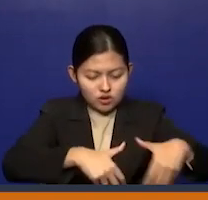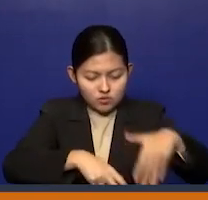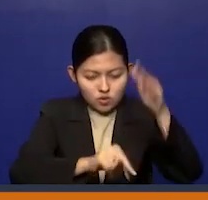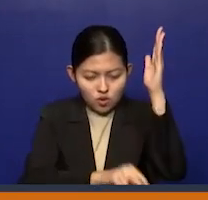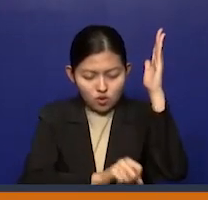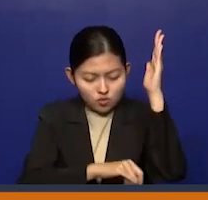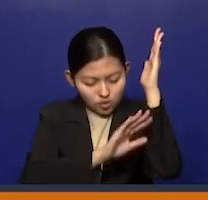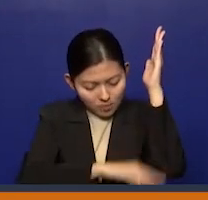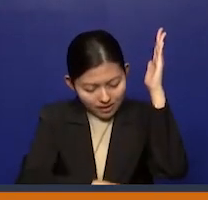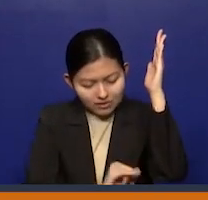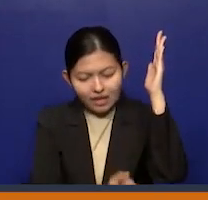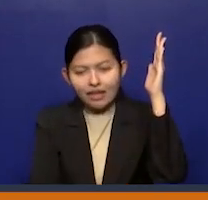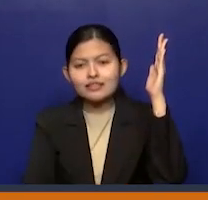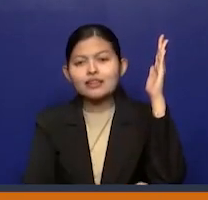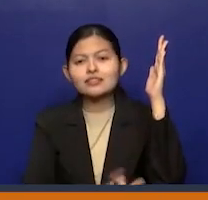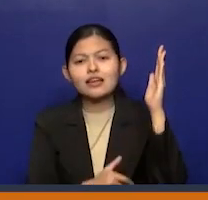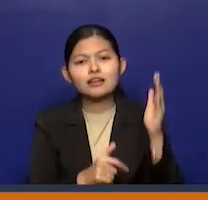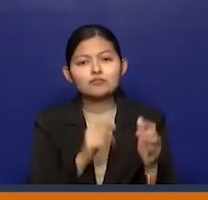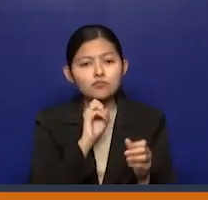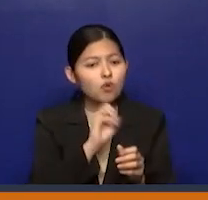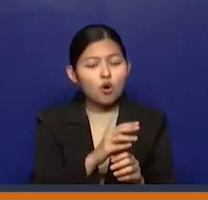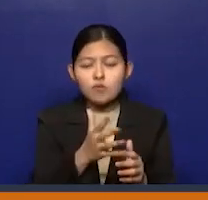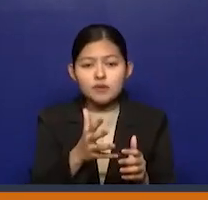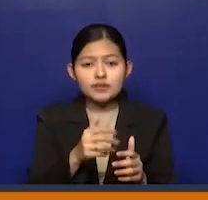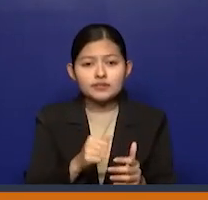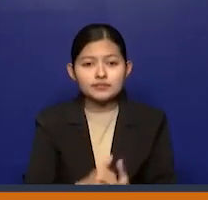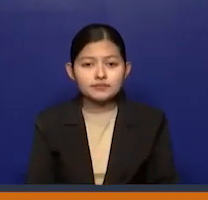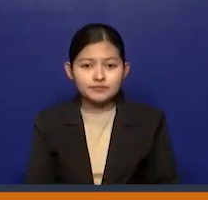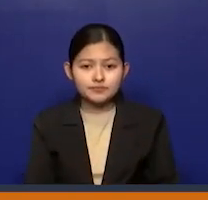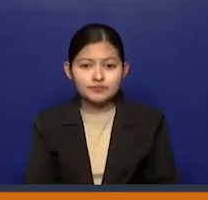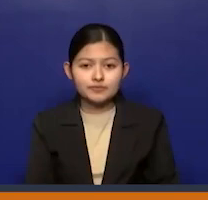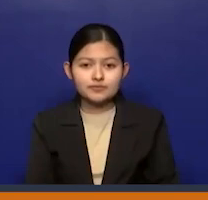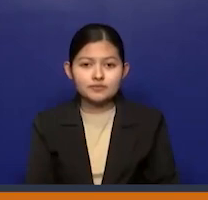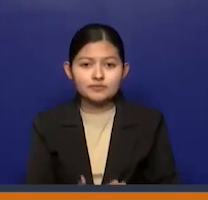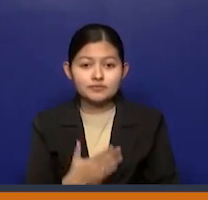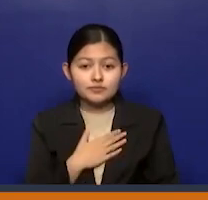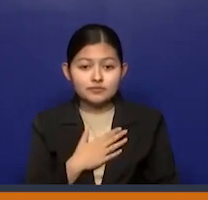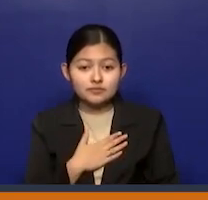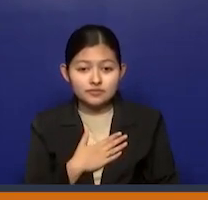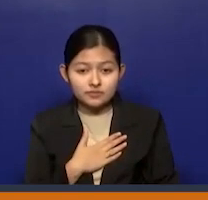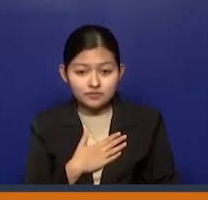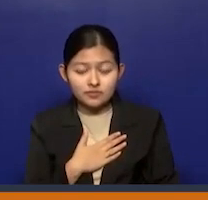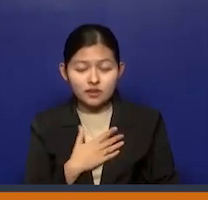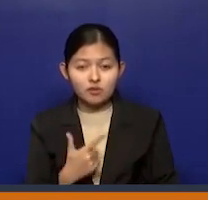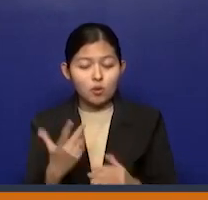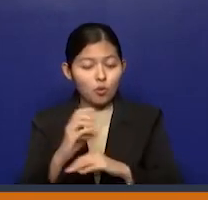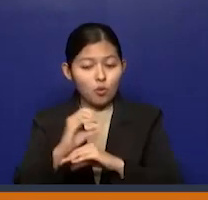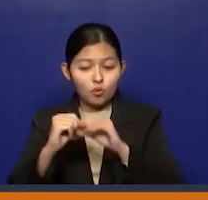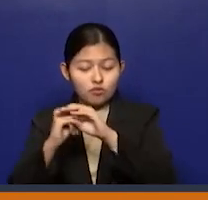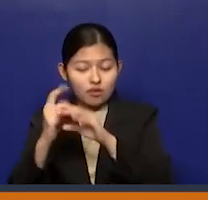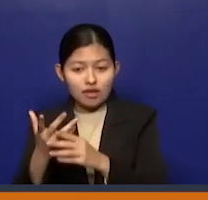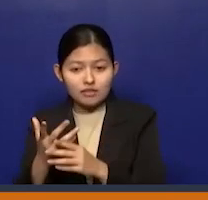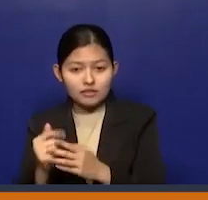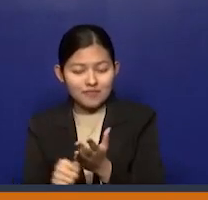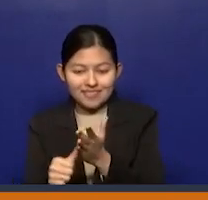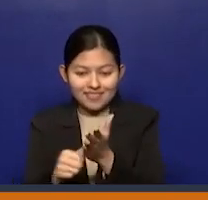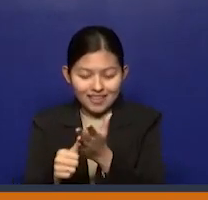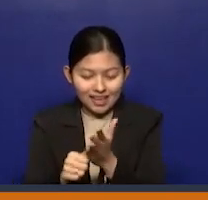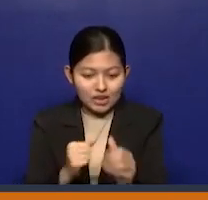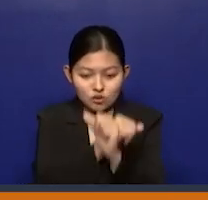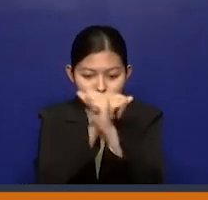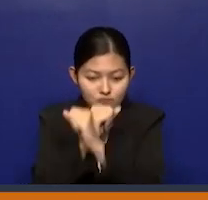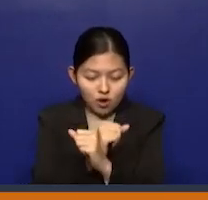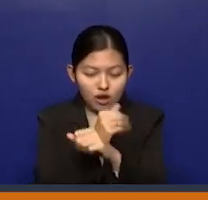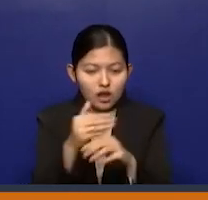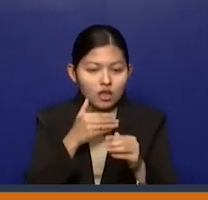ให้ทราบถึงอุทกภัยที่กำลังจะเกิดขึ้นผมกับไม่ได้พูดถึงนะครับโครงการที่จะไปแก้ไขหรือป้อง